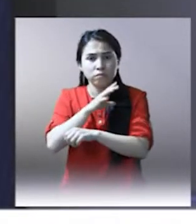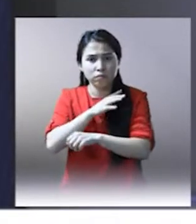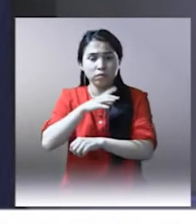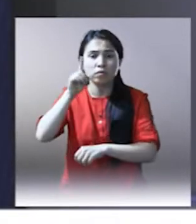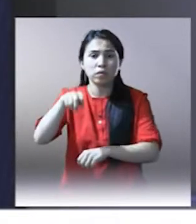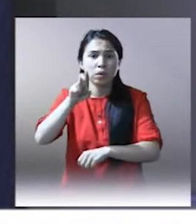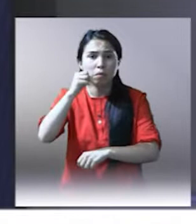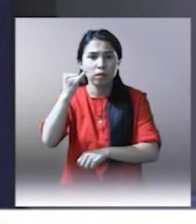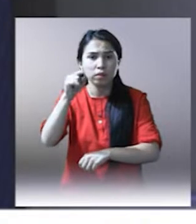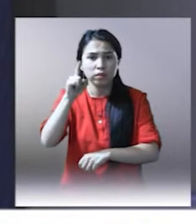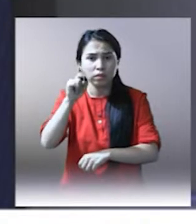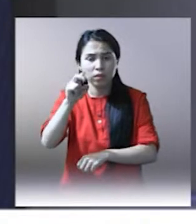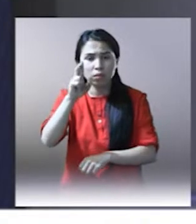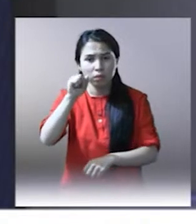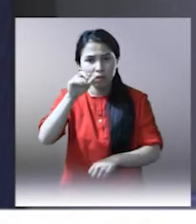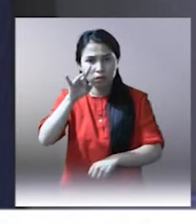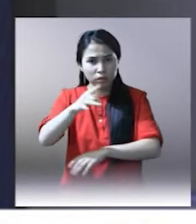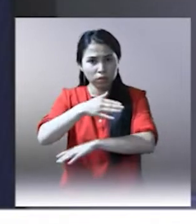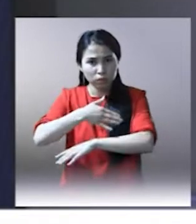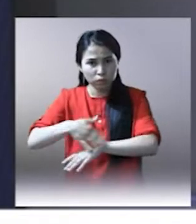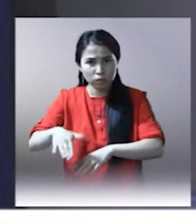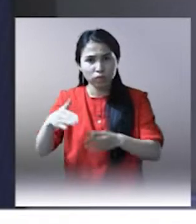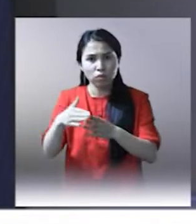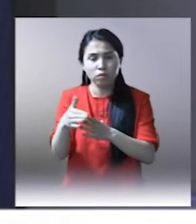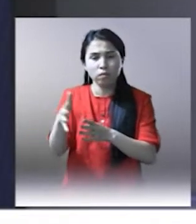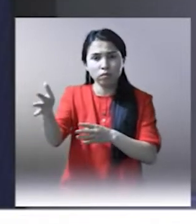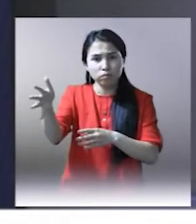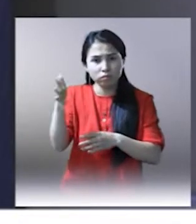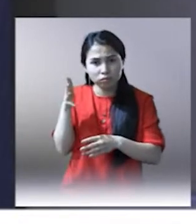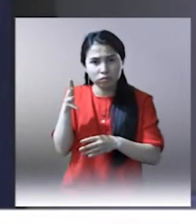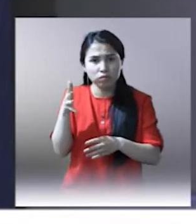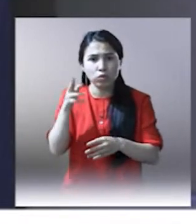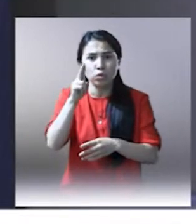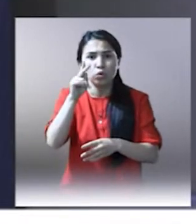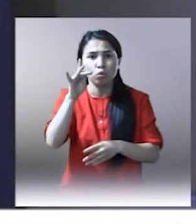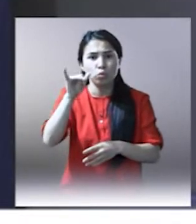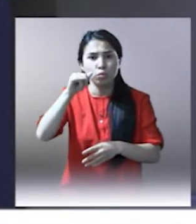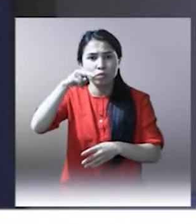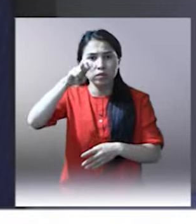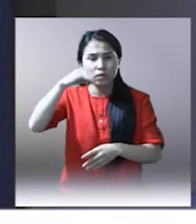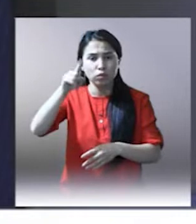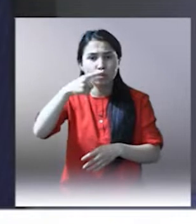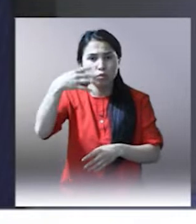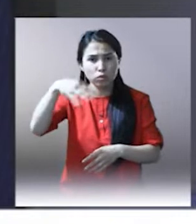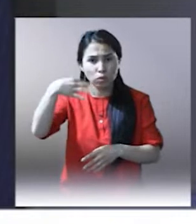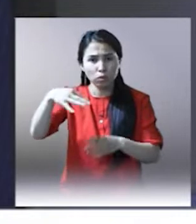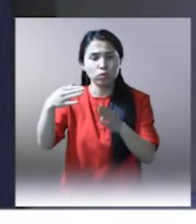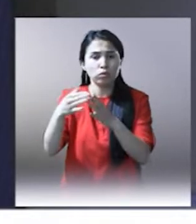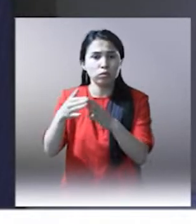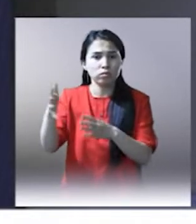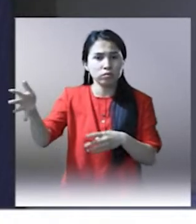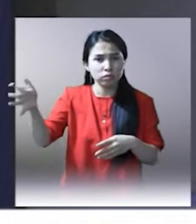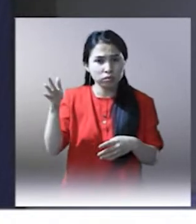көшесі 183, 168-ші көпқабатты тұрғын үйлер және Крупская көшесіндегі нөмір 40-ші көпқабатты тұрғын